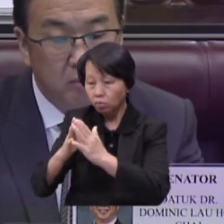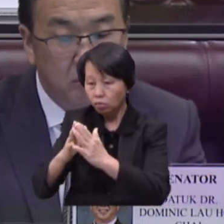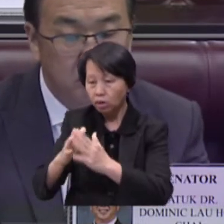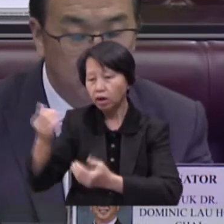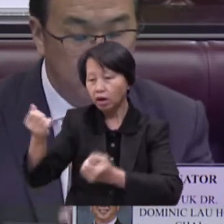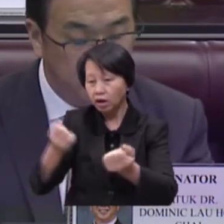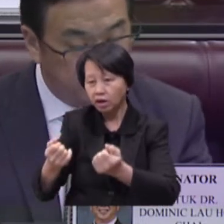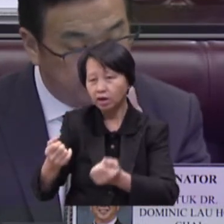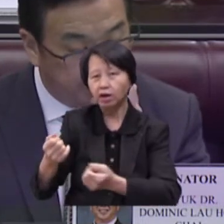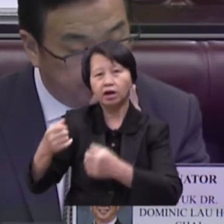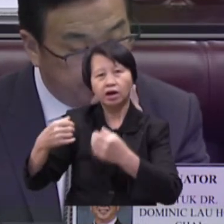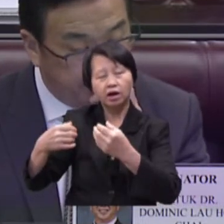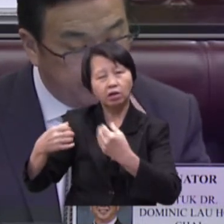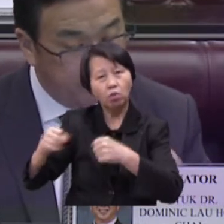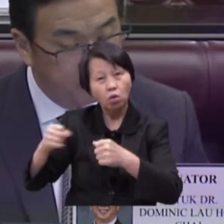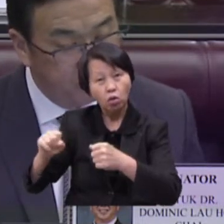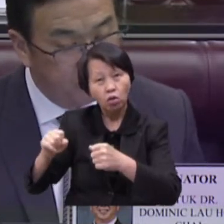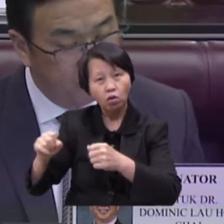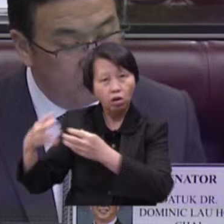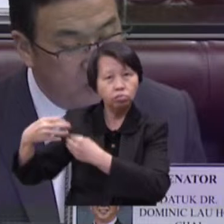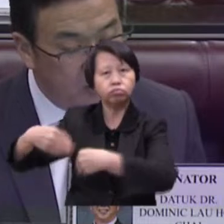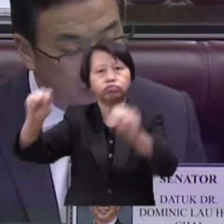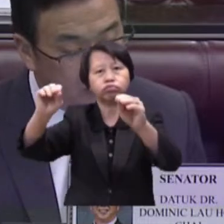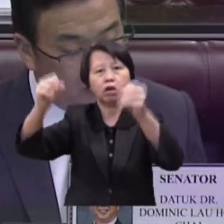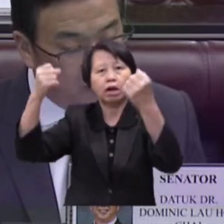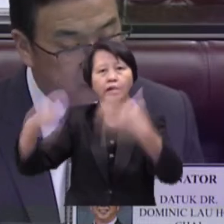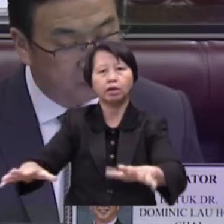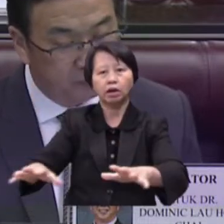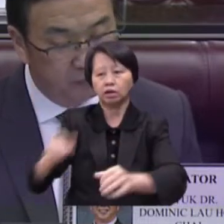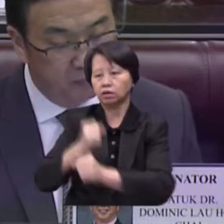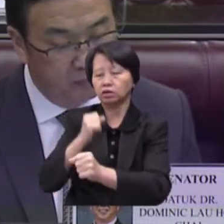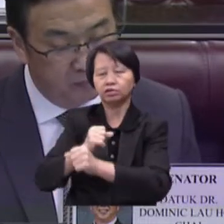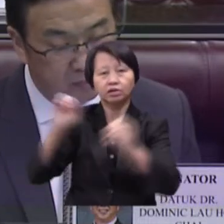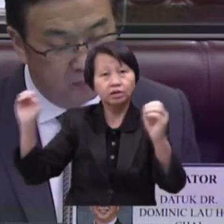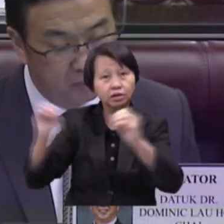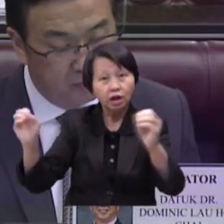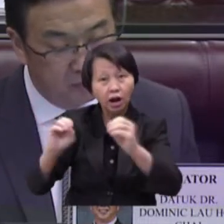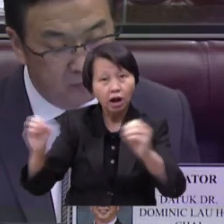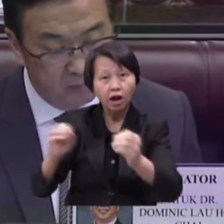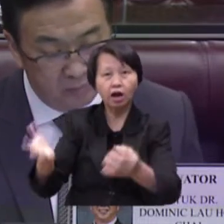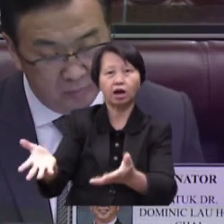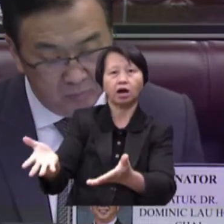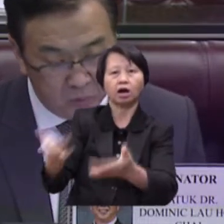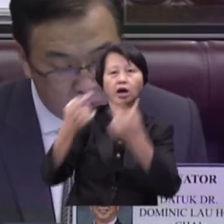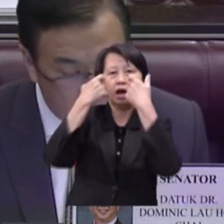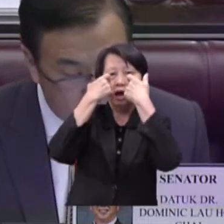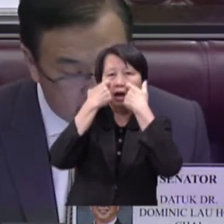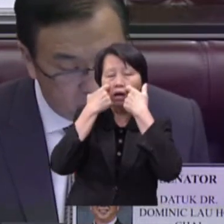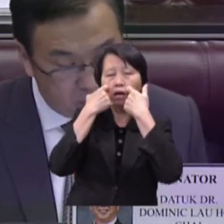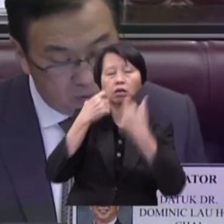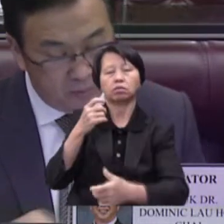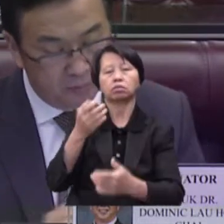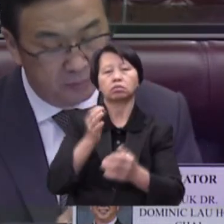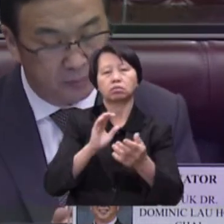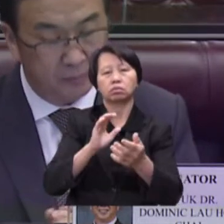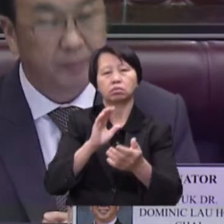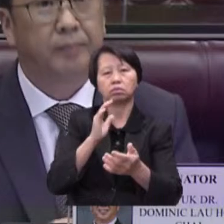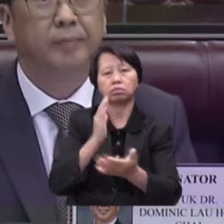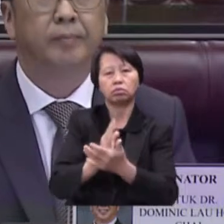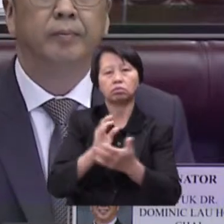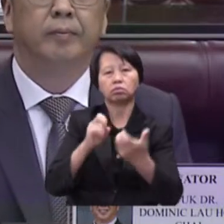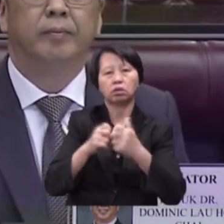di lelong dan juga mereka tidak hilang Puncak pekerjaan untuk mengatasi seperti